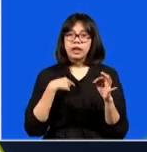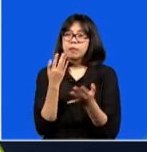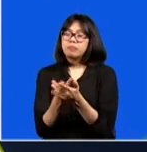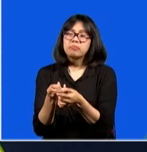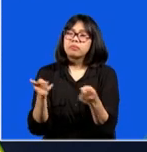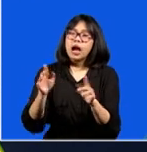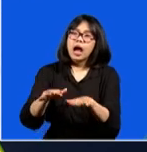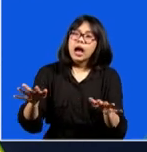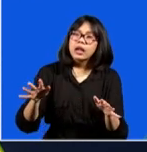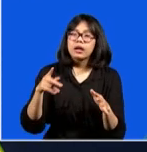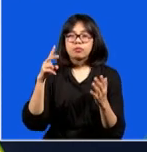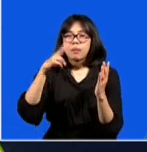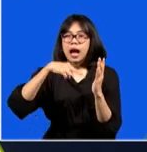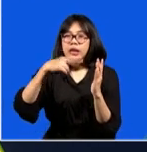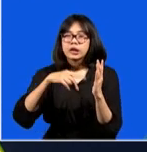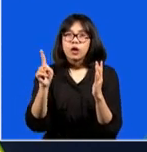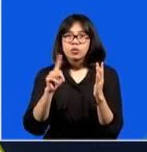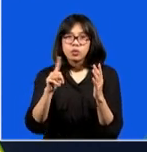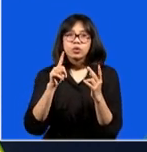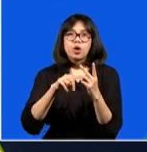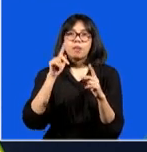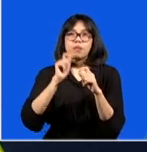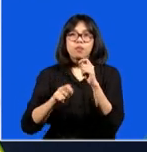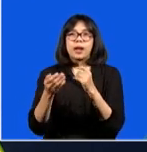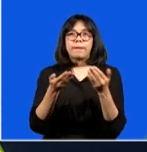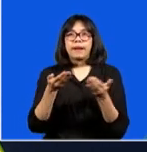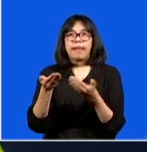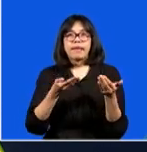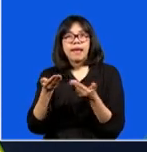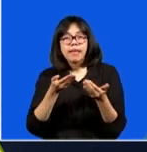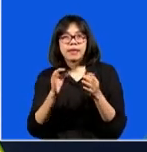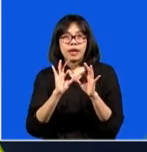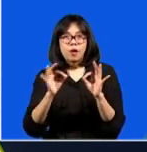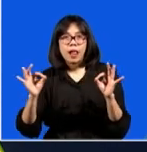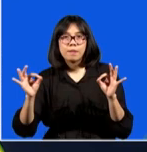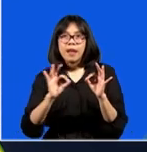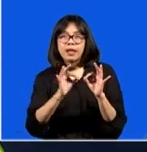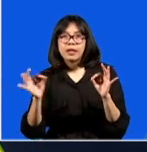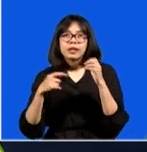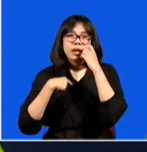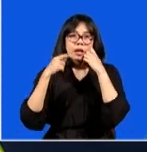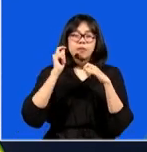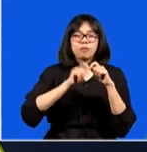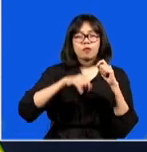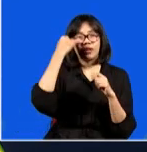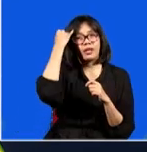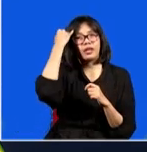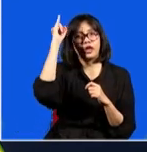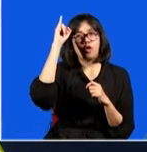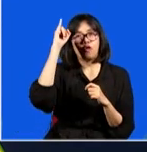sumber belajar kemudian mereka membuat pertanyaan kemudian saya membuat inovasi pembelajaran